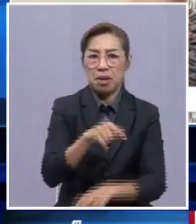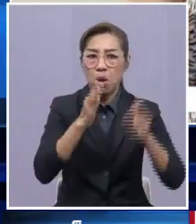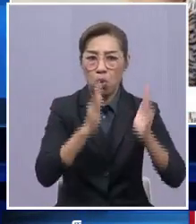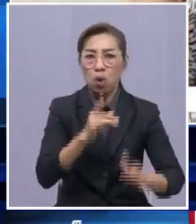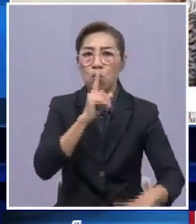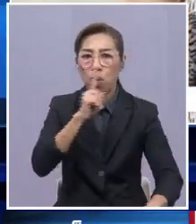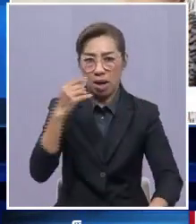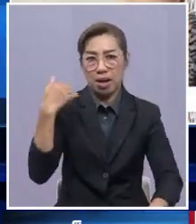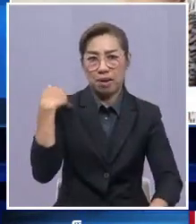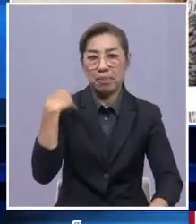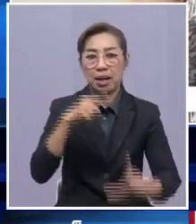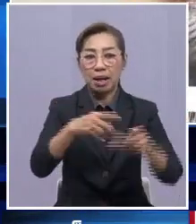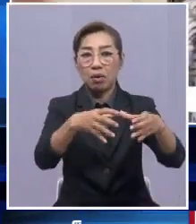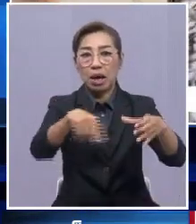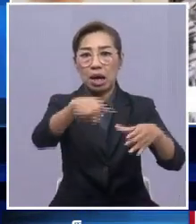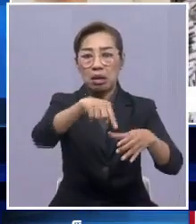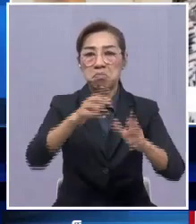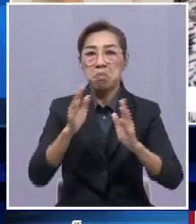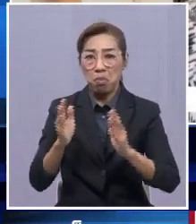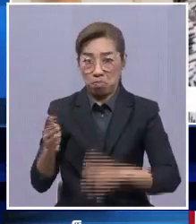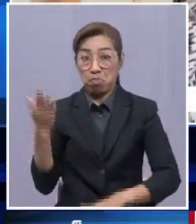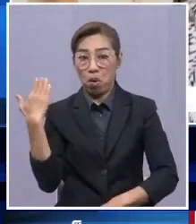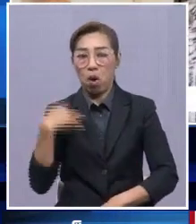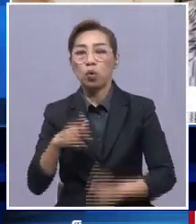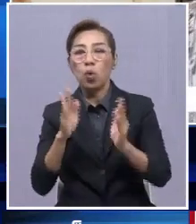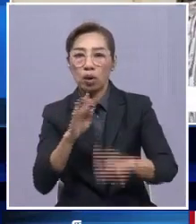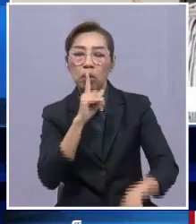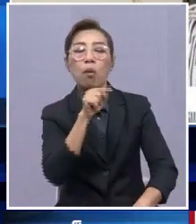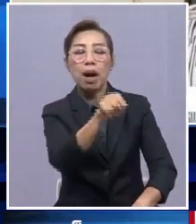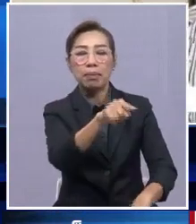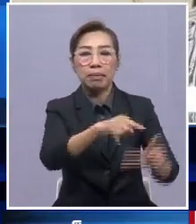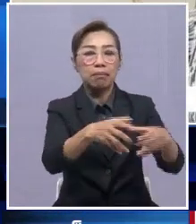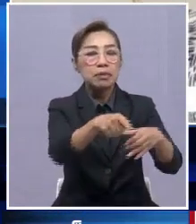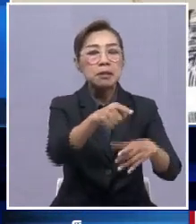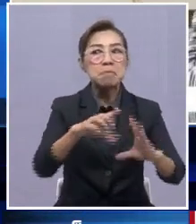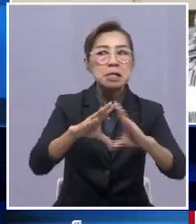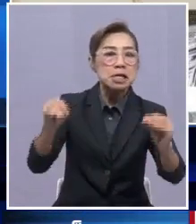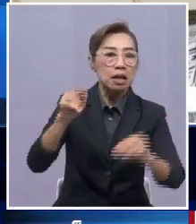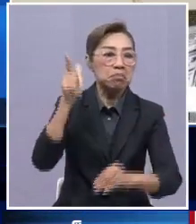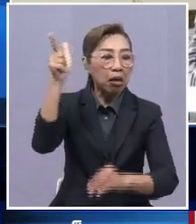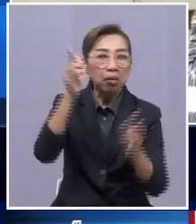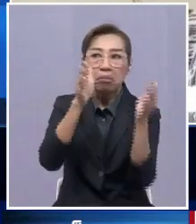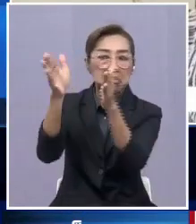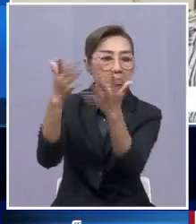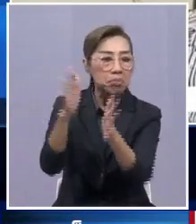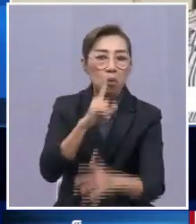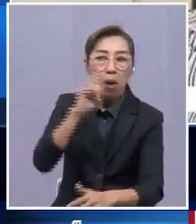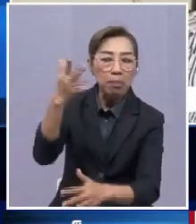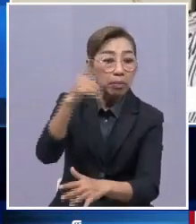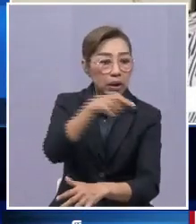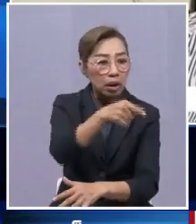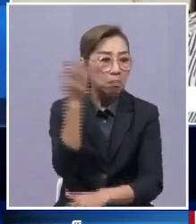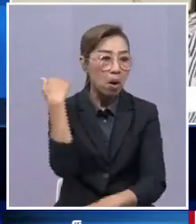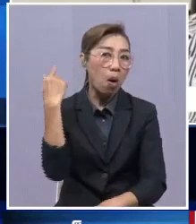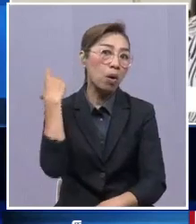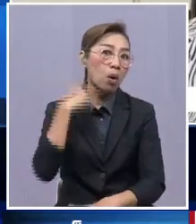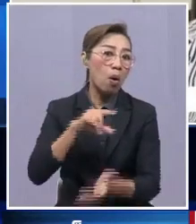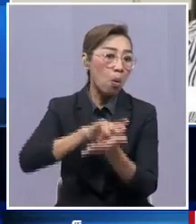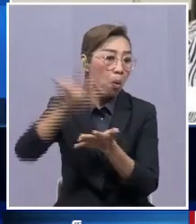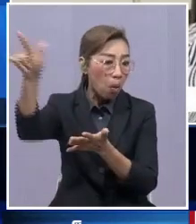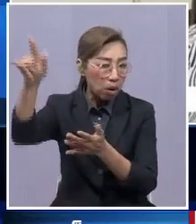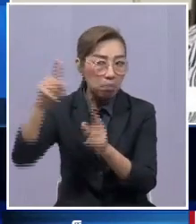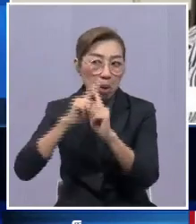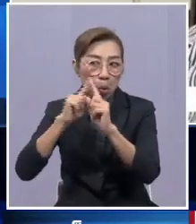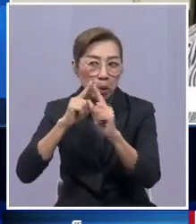เหมือนกันนะครับในมุมของทาง้าไว่าเอ๊ะทำไมไม่แตะนักโทษชายชั้น 14เลยเออทำไมเงียบจังเลยเออมันไปโยงกับดีลรับฮ่องกงตอนสมัย